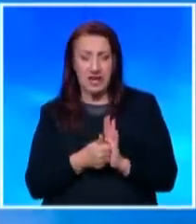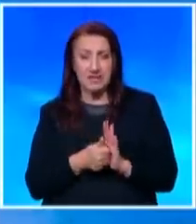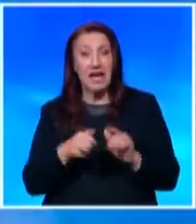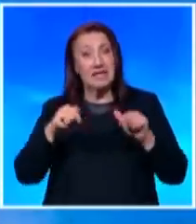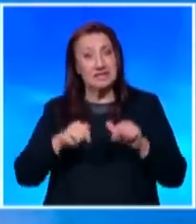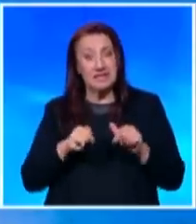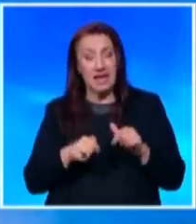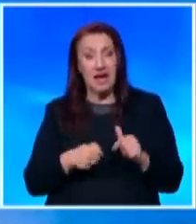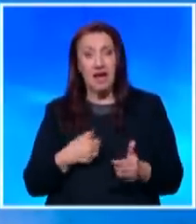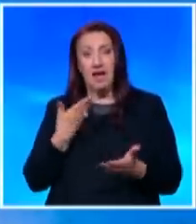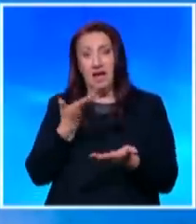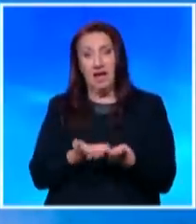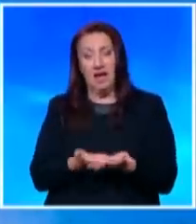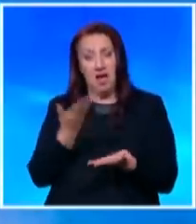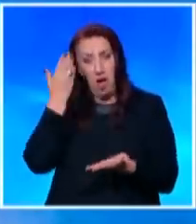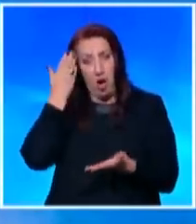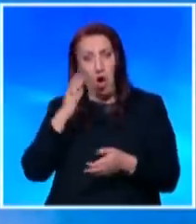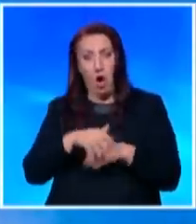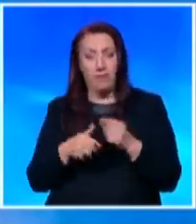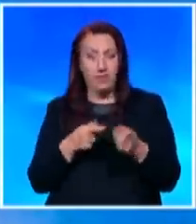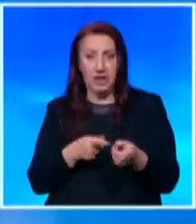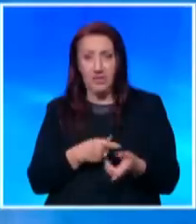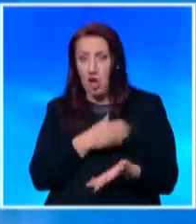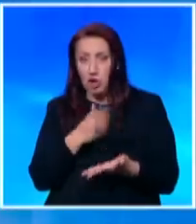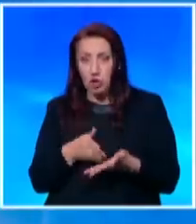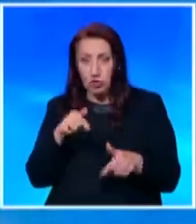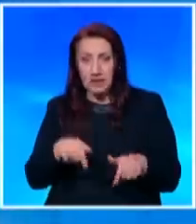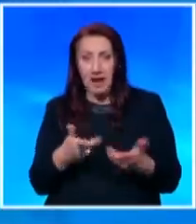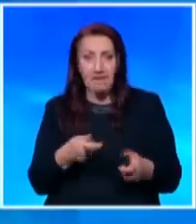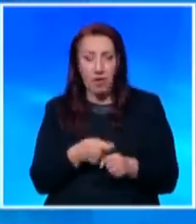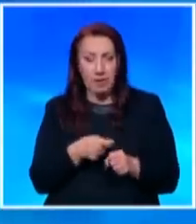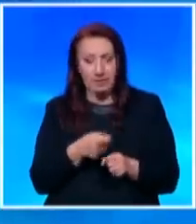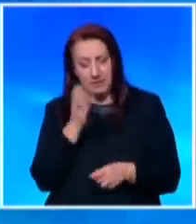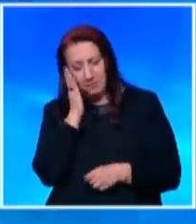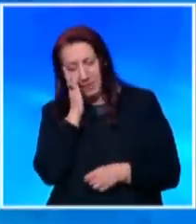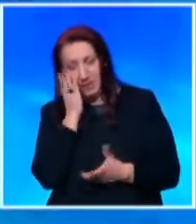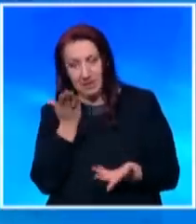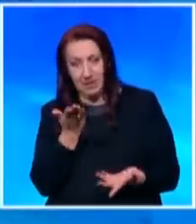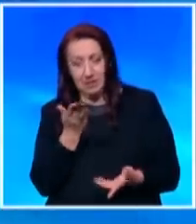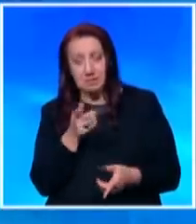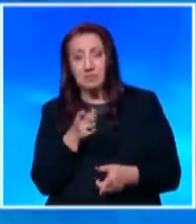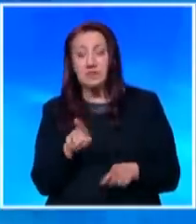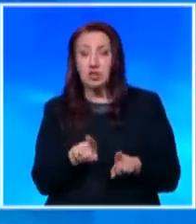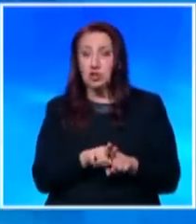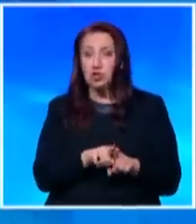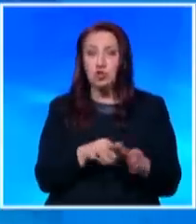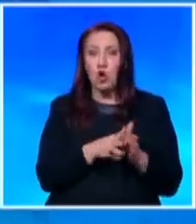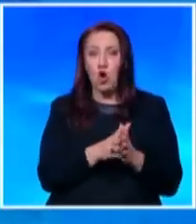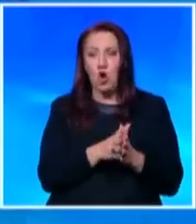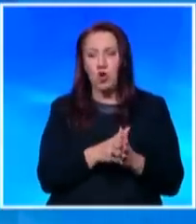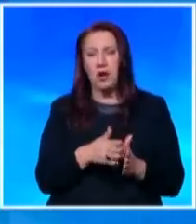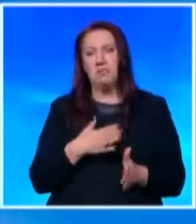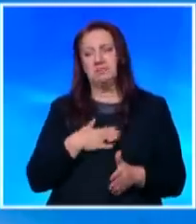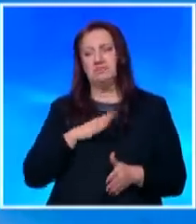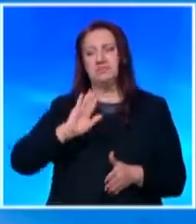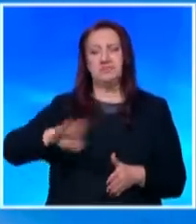момента? От друга страна, абсурдно е някои хора да се мислят, че са вън от закона и че не подлежат на наказателно